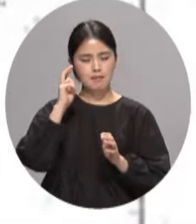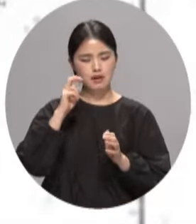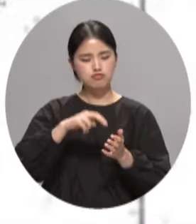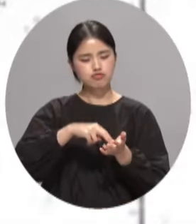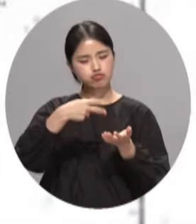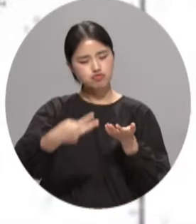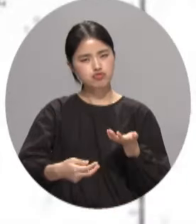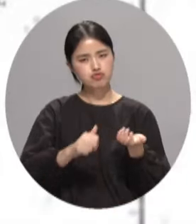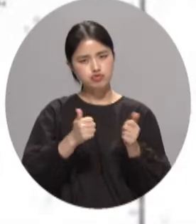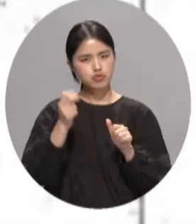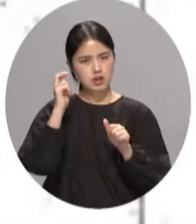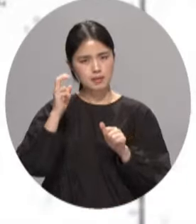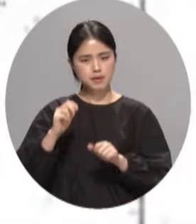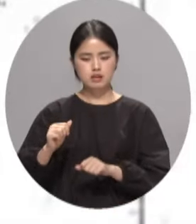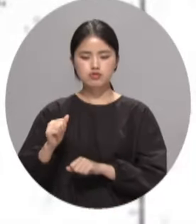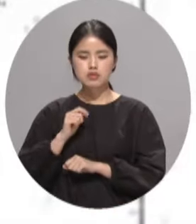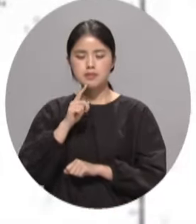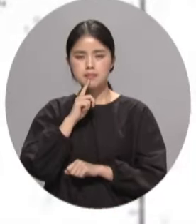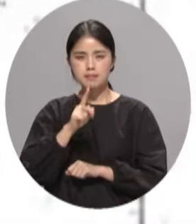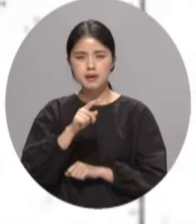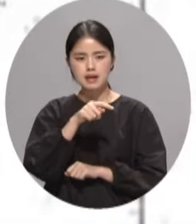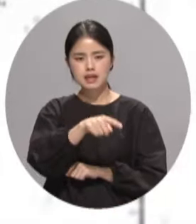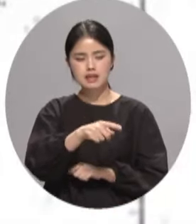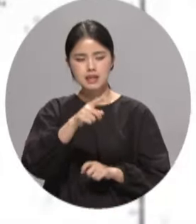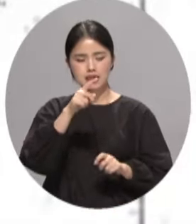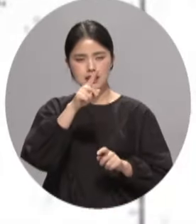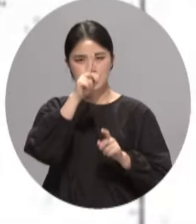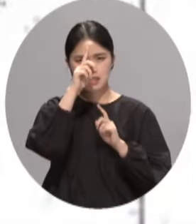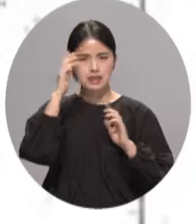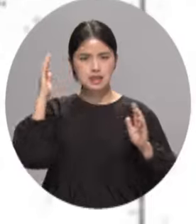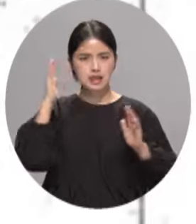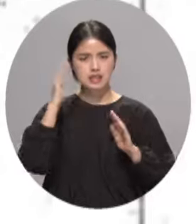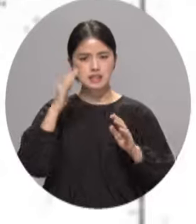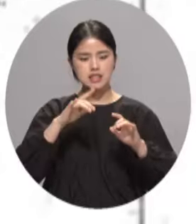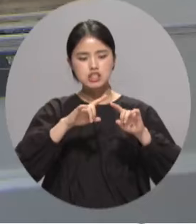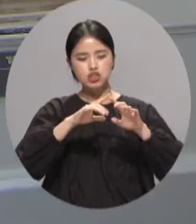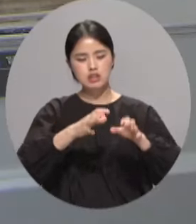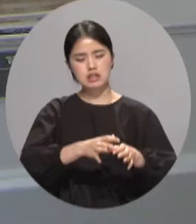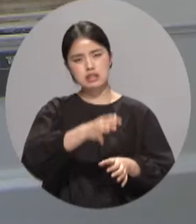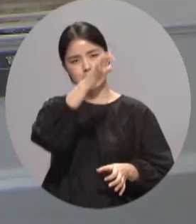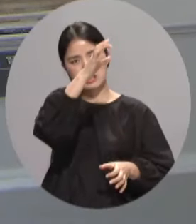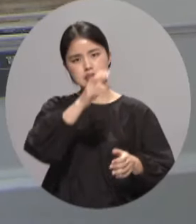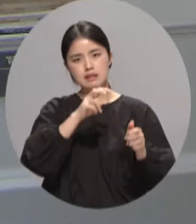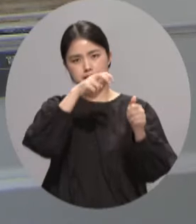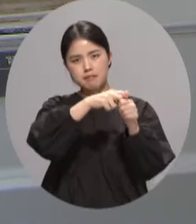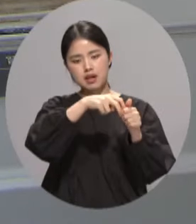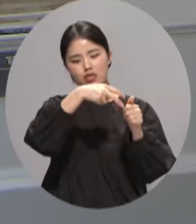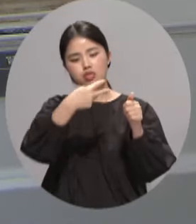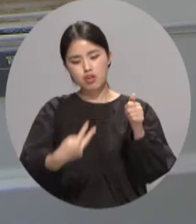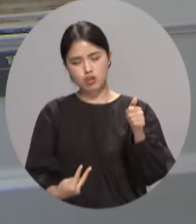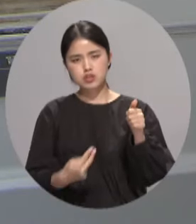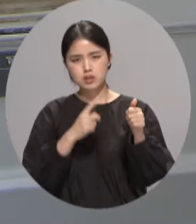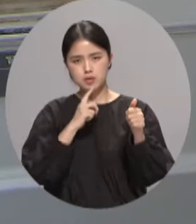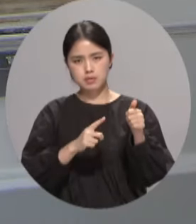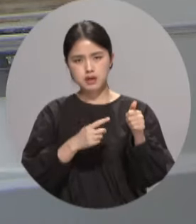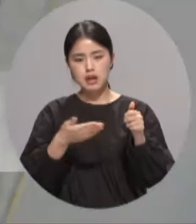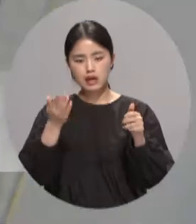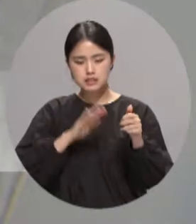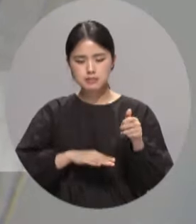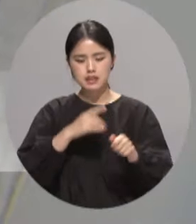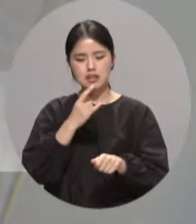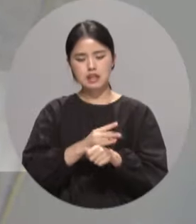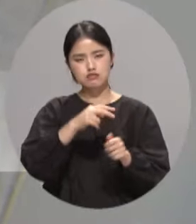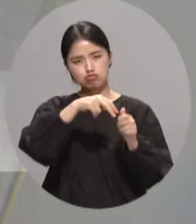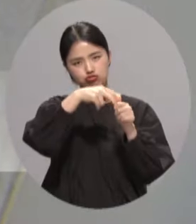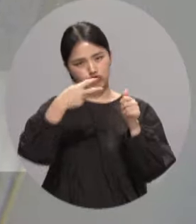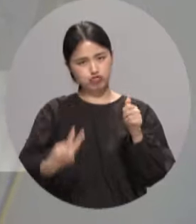사인으로 군부는 이 열사가 전신주에 매달려 있다가 떨어진 것으로 봤습니다. 하지만 단순 추락사가